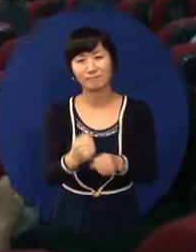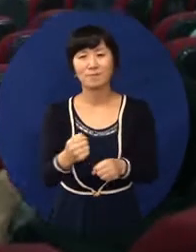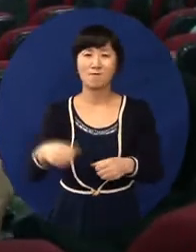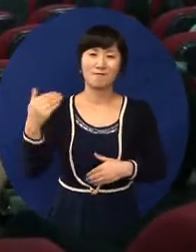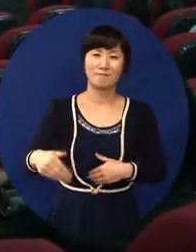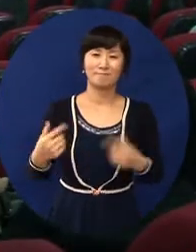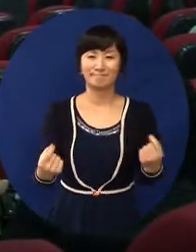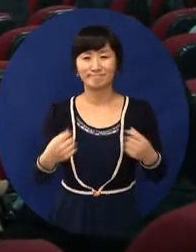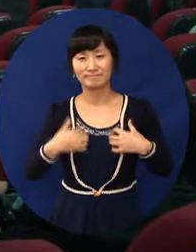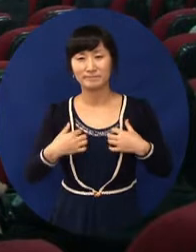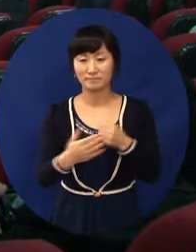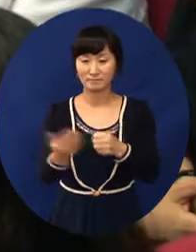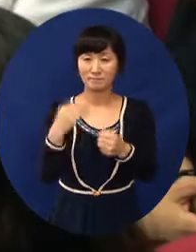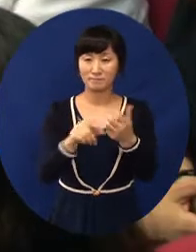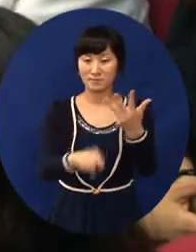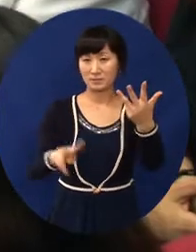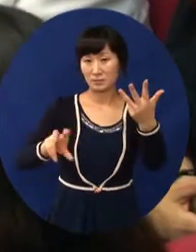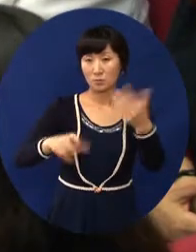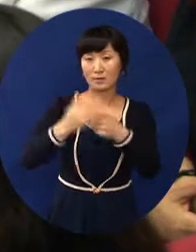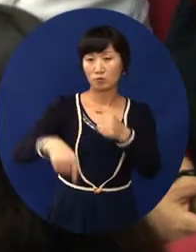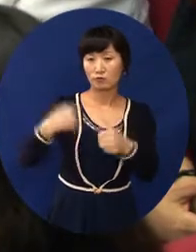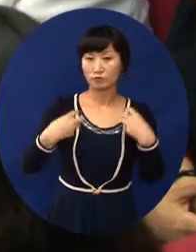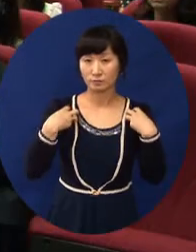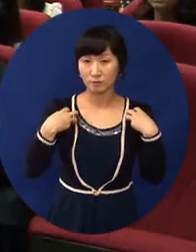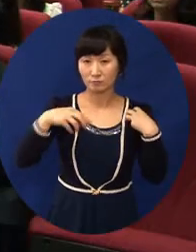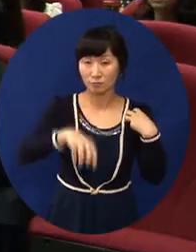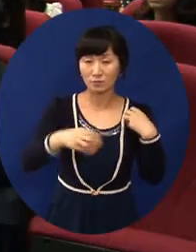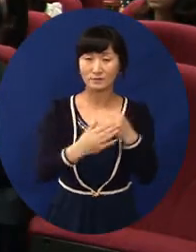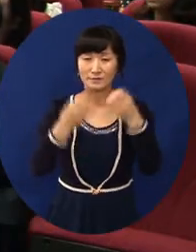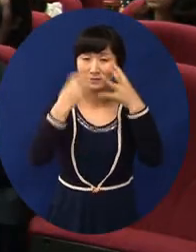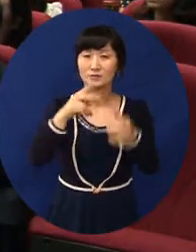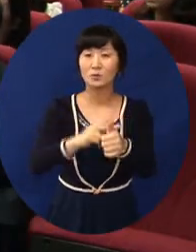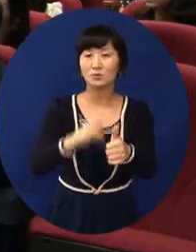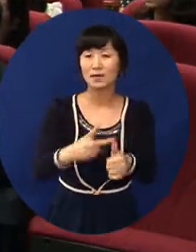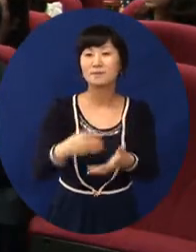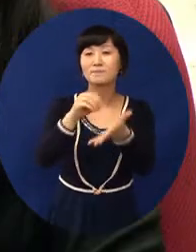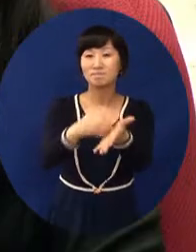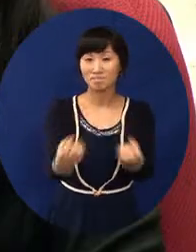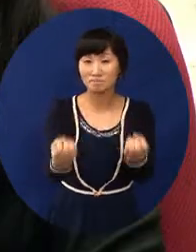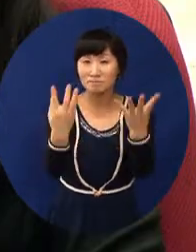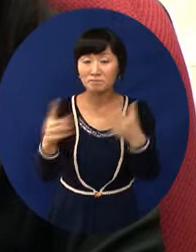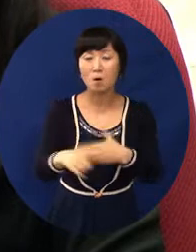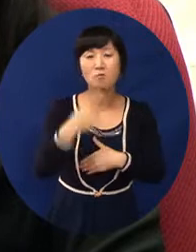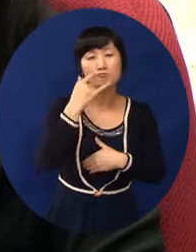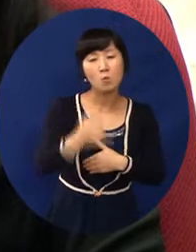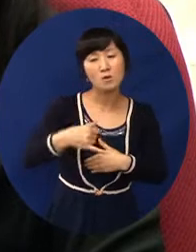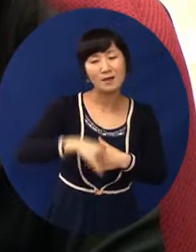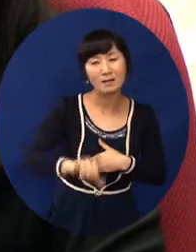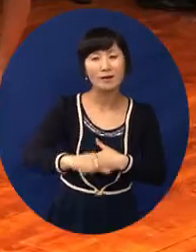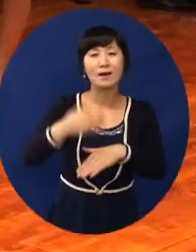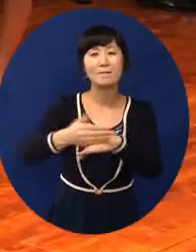모았습니다. 지난 8월 25일 대구시 교육청에서 열린 신규 교사 임용식은 부모와 자녀